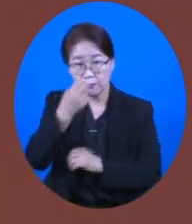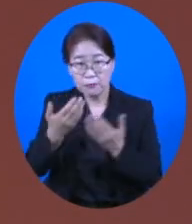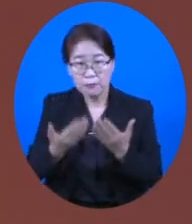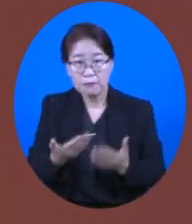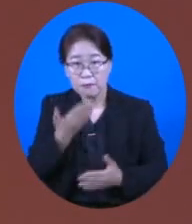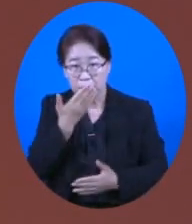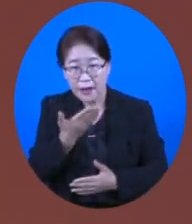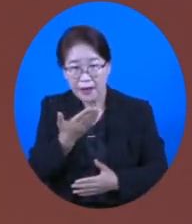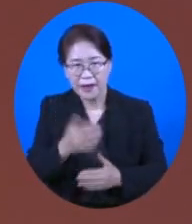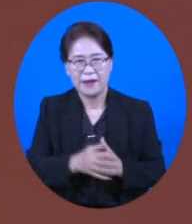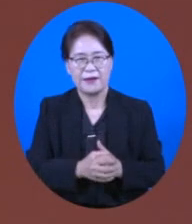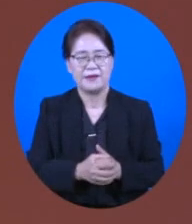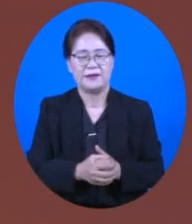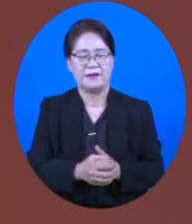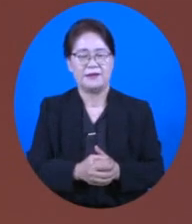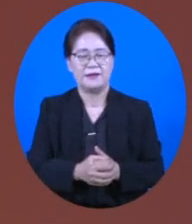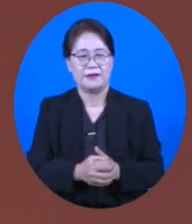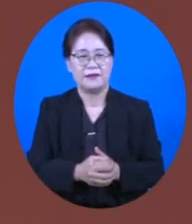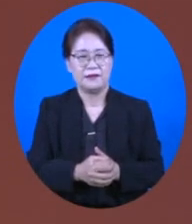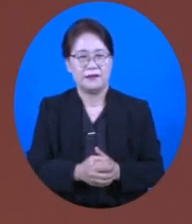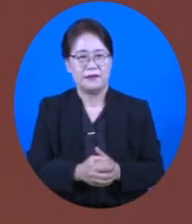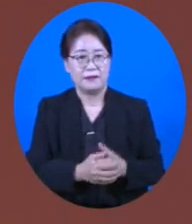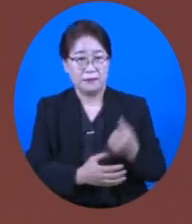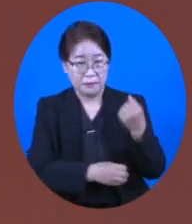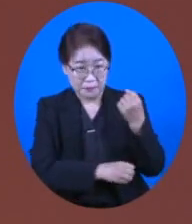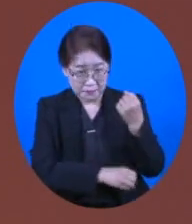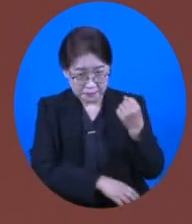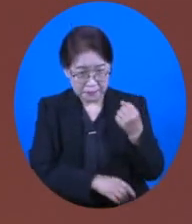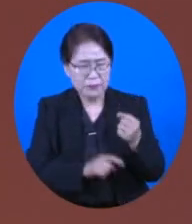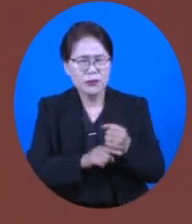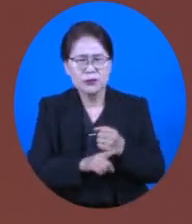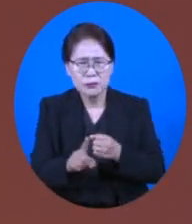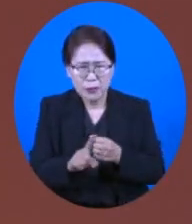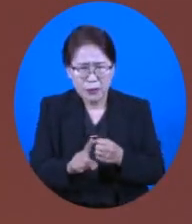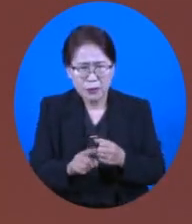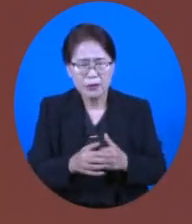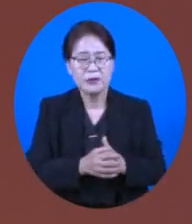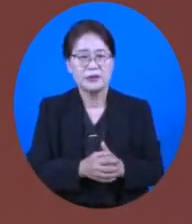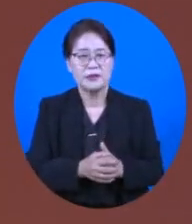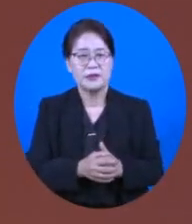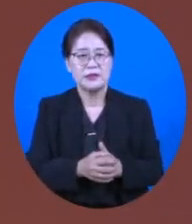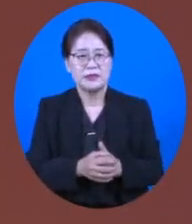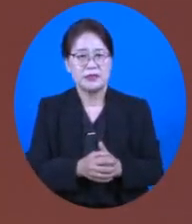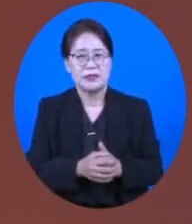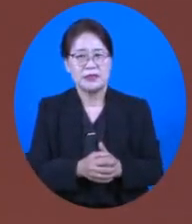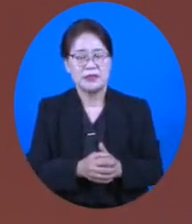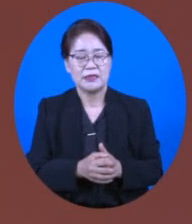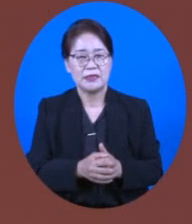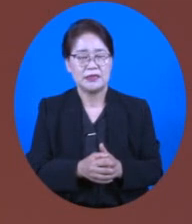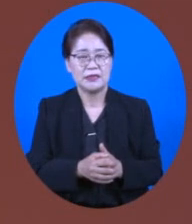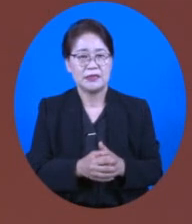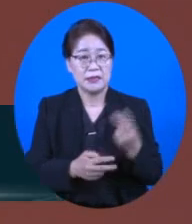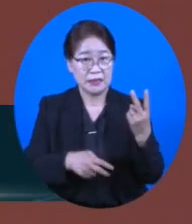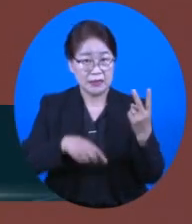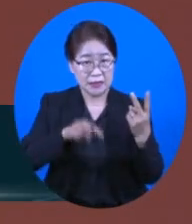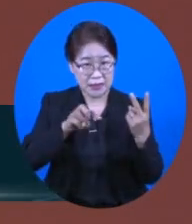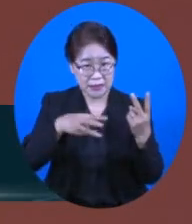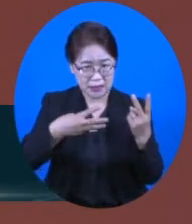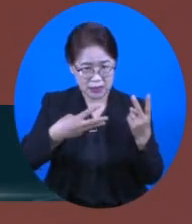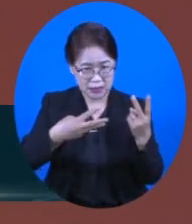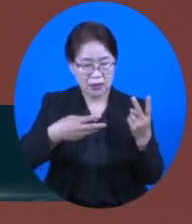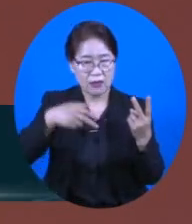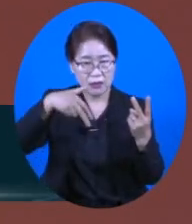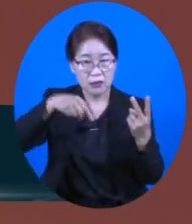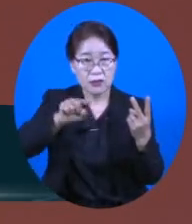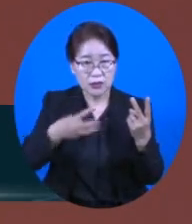하나님께서 사탄을 책망하시는 근거는 뭐죠? 근거가 있습니다. 우리 2절의 말씀을 한번 읽어볼까요? 다 같이요.